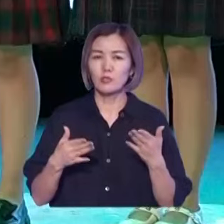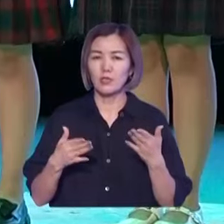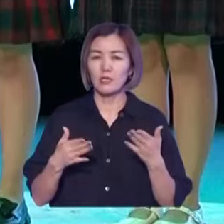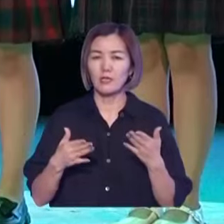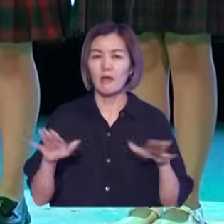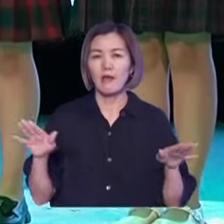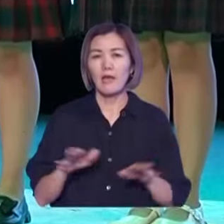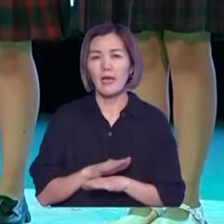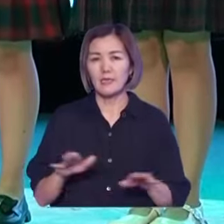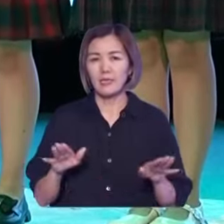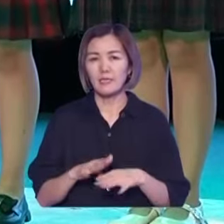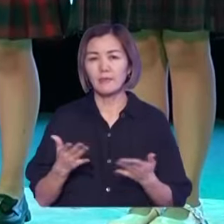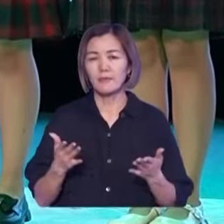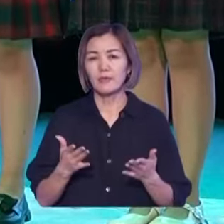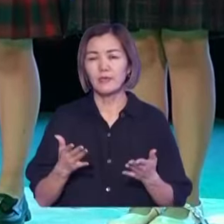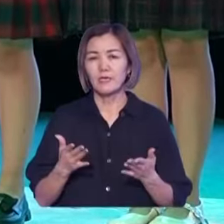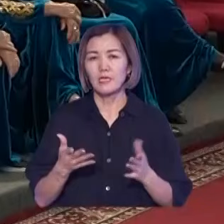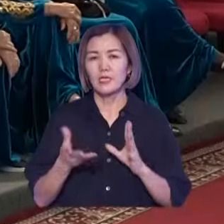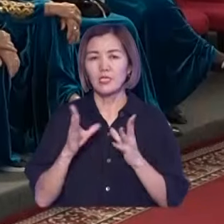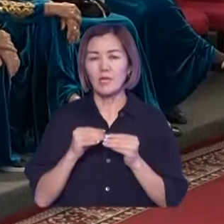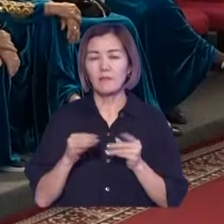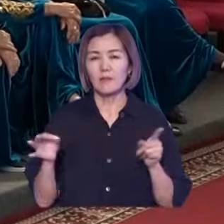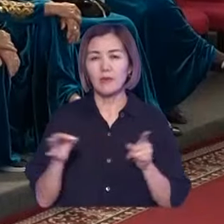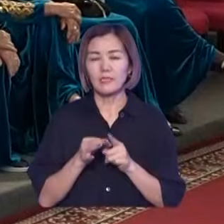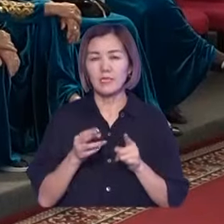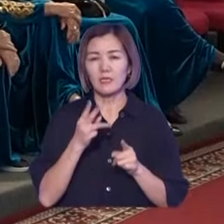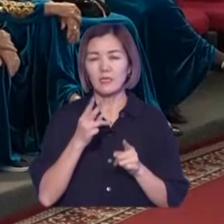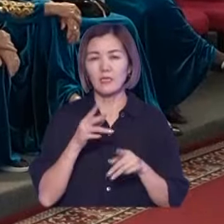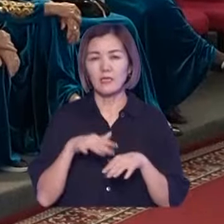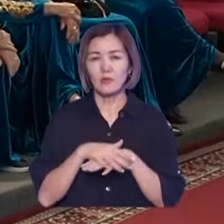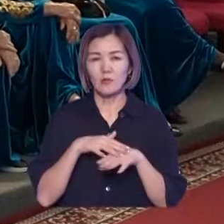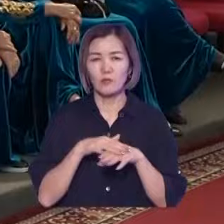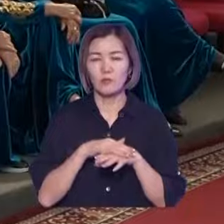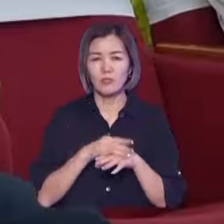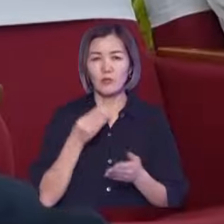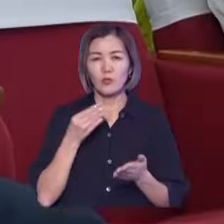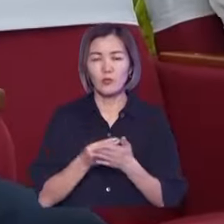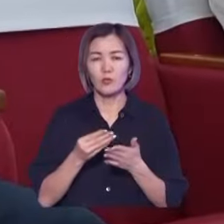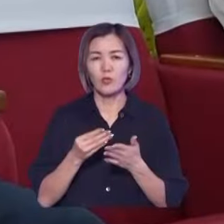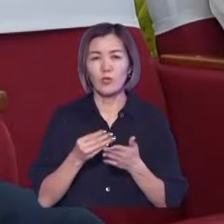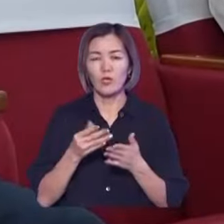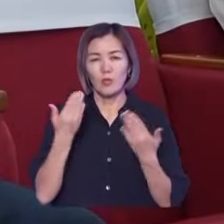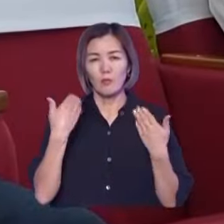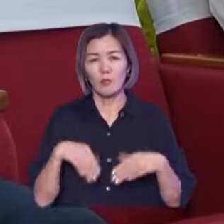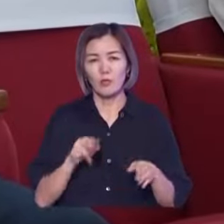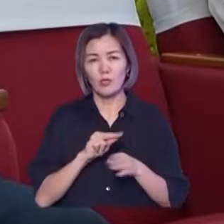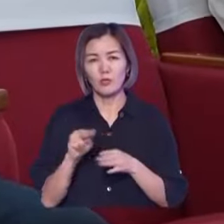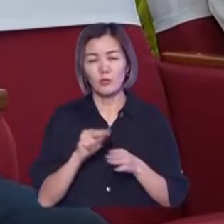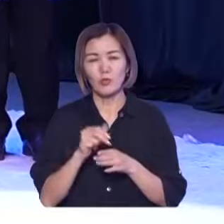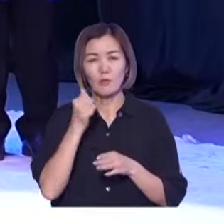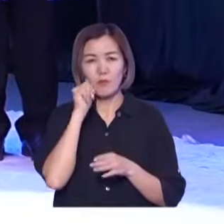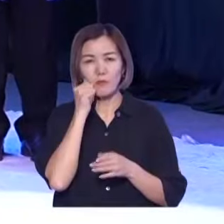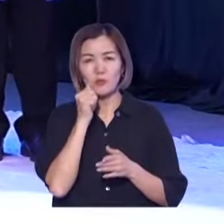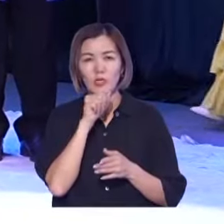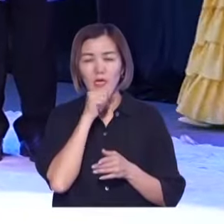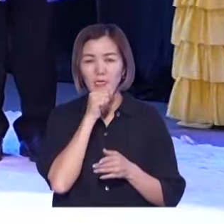жұртшылығына танымал өнерпаздар ән айтып, көрермен ықыласына бөленді. Жалпы шара мақсат ұлтымыздың ұлы қасиеттерін бойына сіңірген асыл әжелердің,